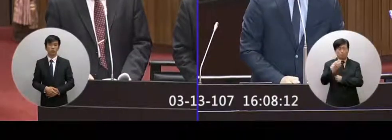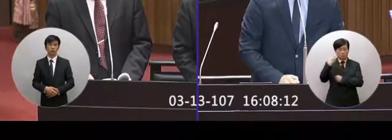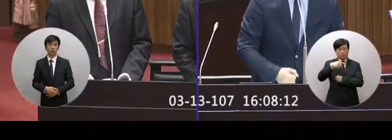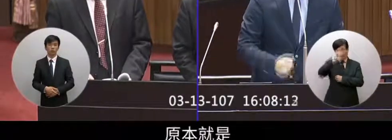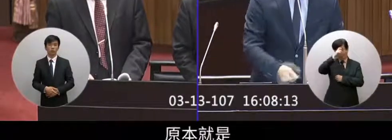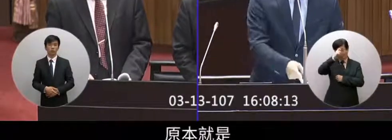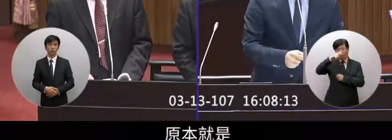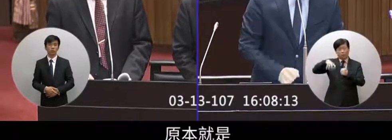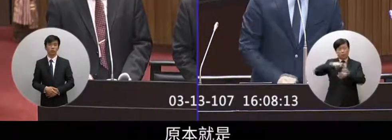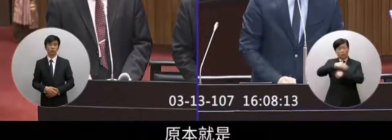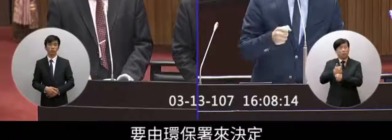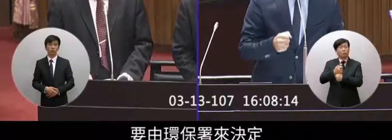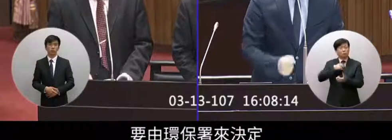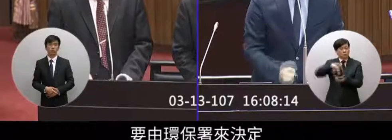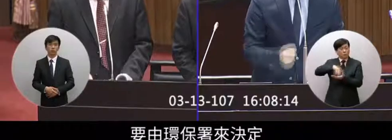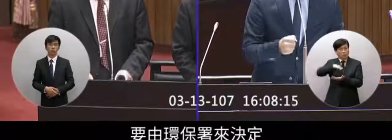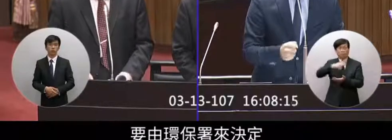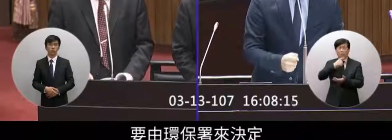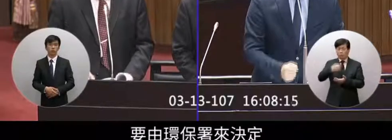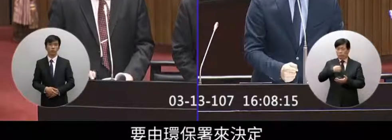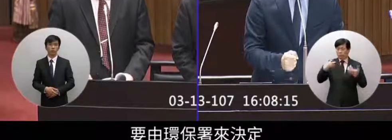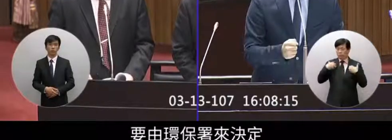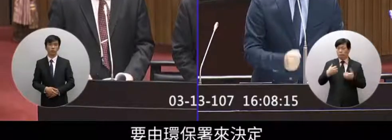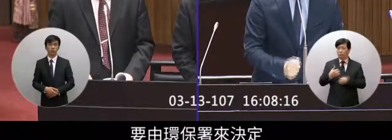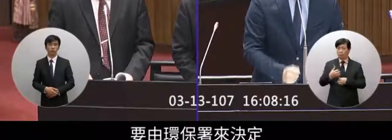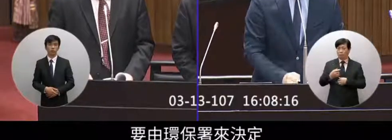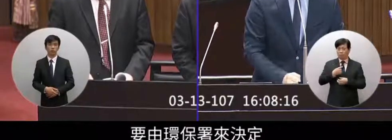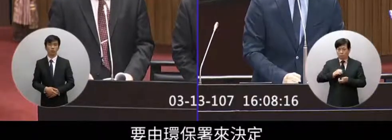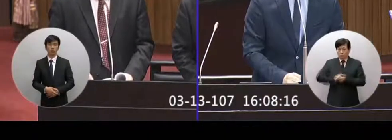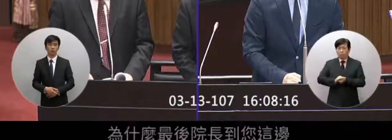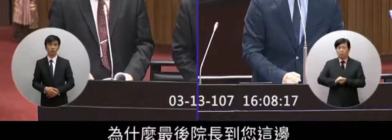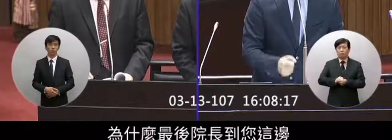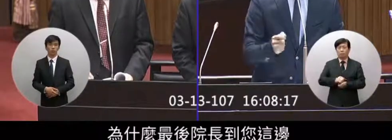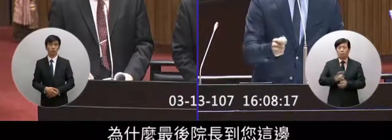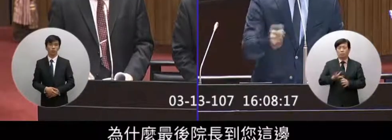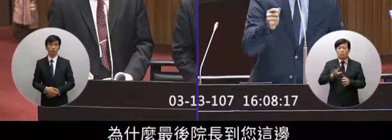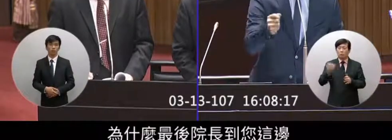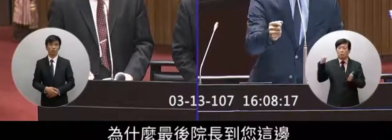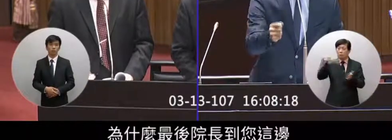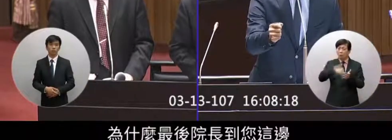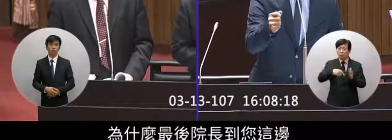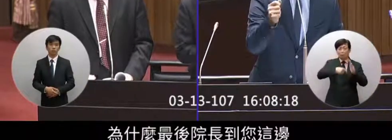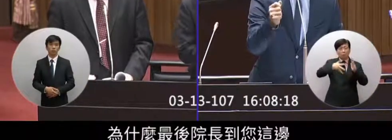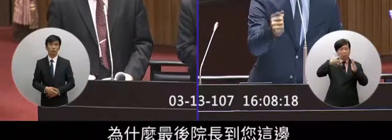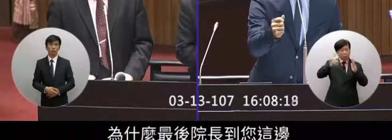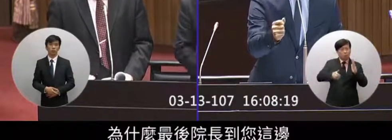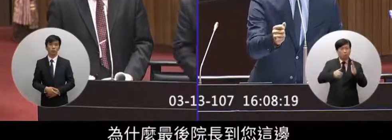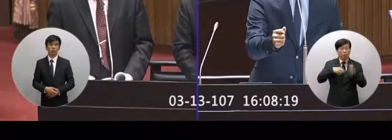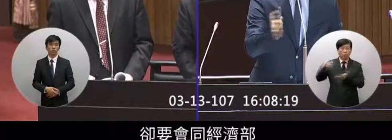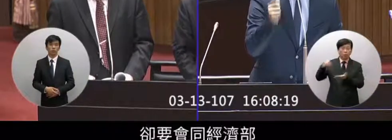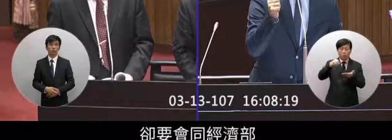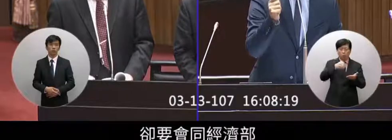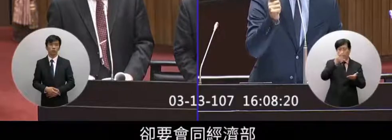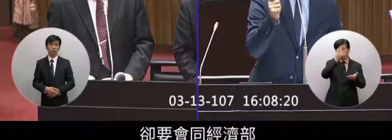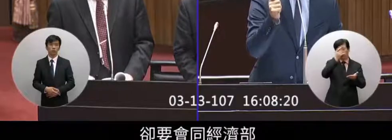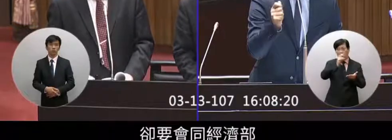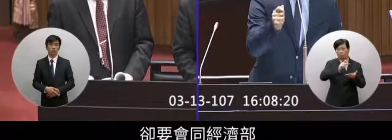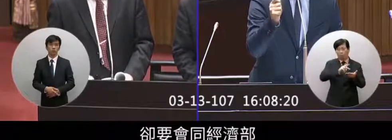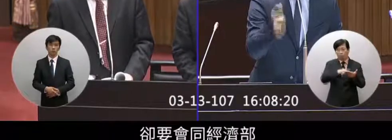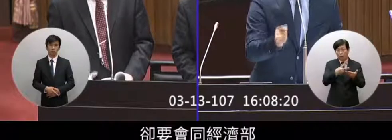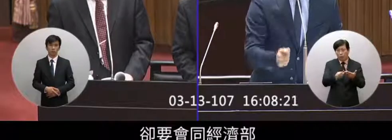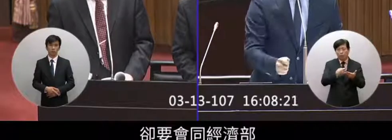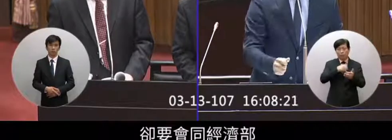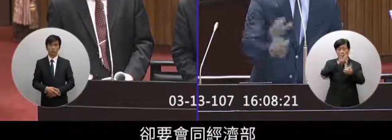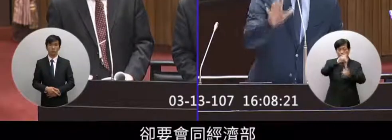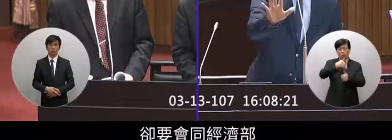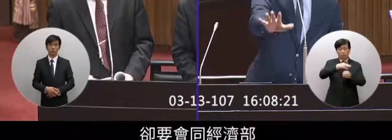立场原本就是要由环保署来决定，为什么最后院长到您这边却要